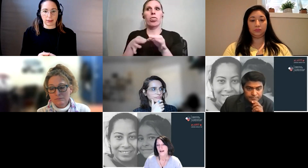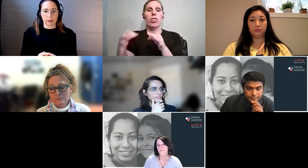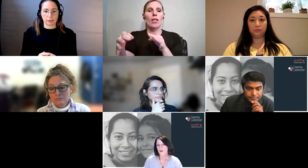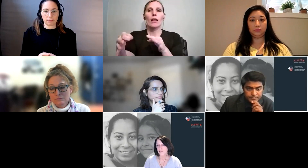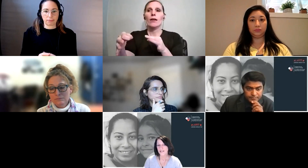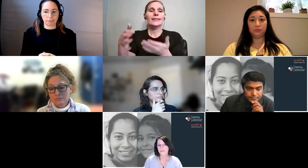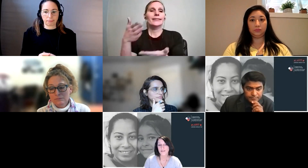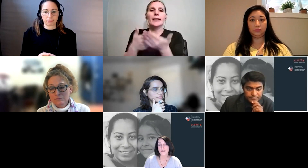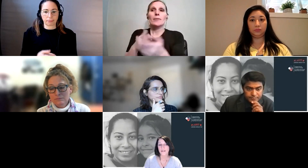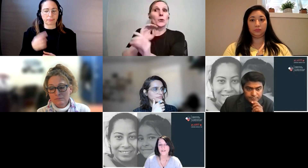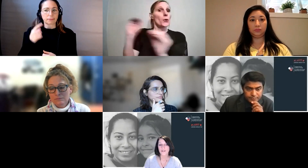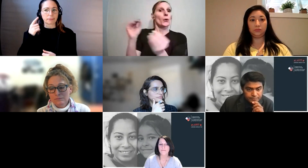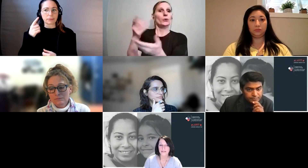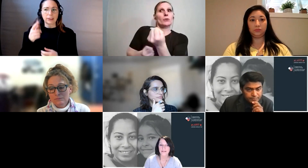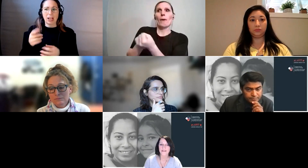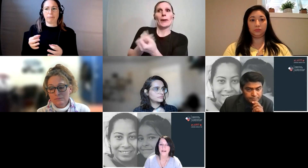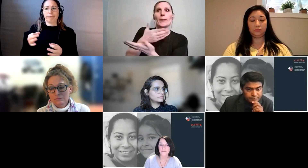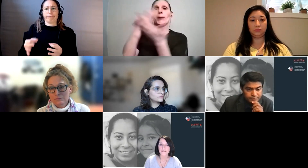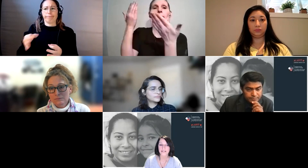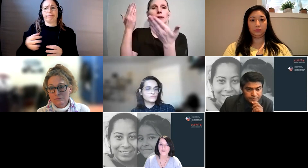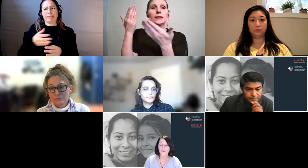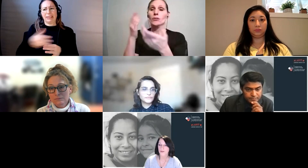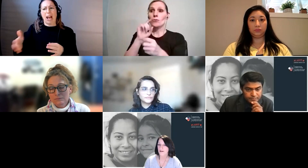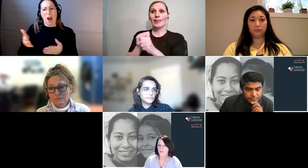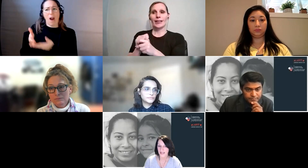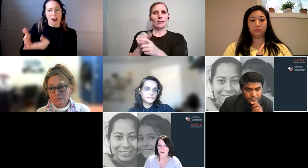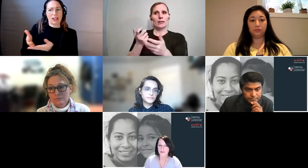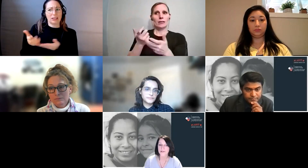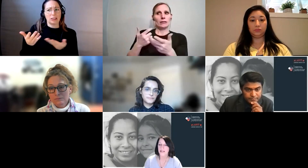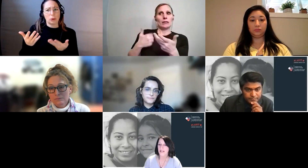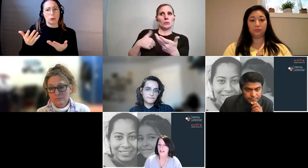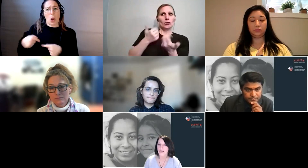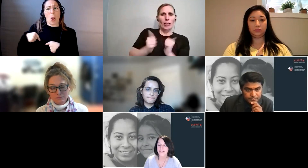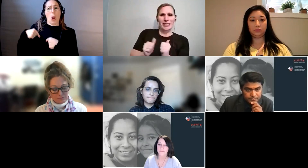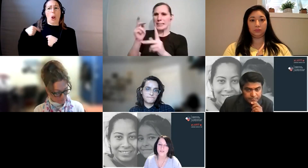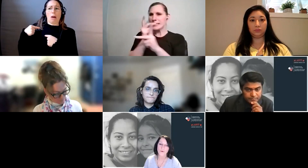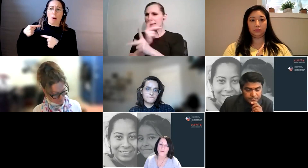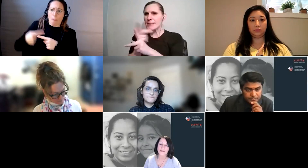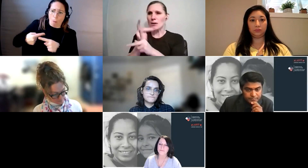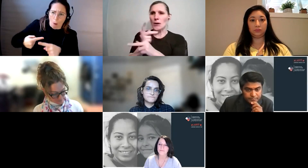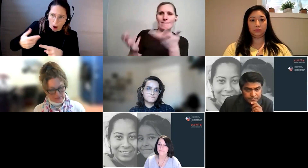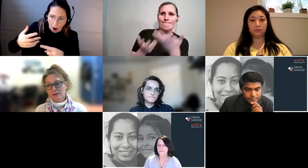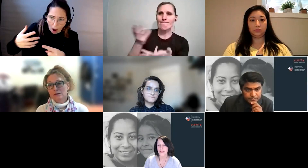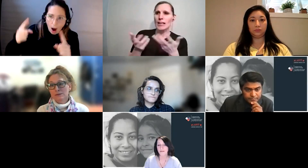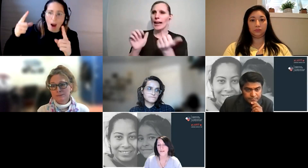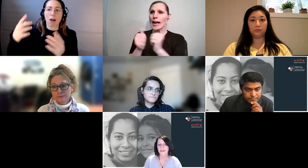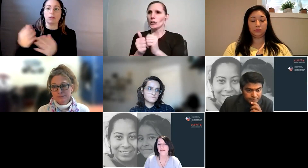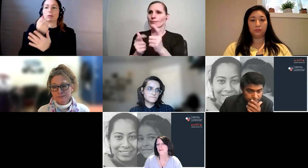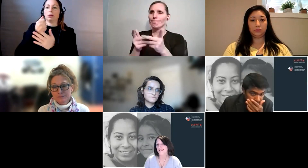Donc, l'assistance a été retardée. Donc, ça a pris des mois pour réussir à résoudre ces